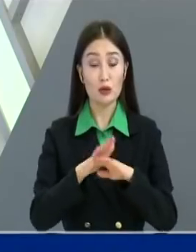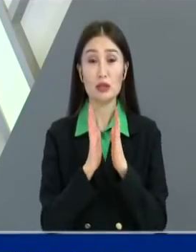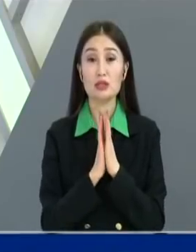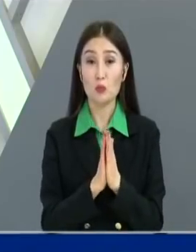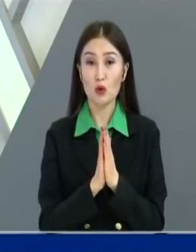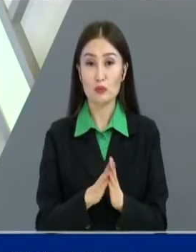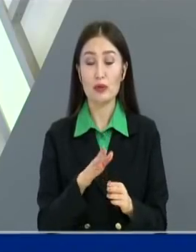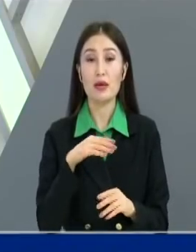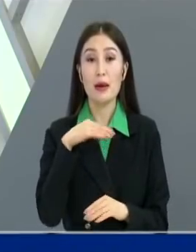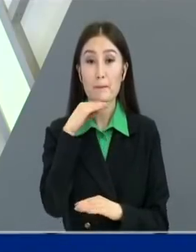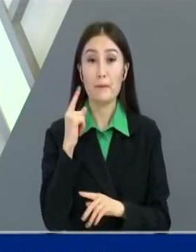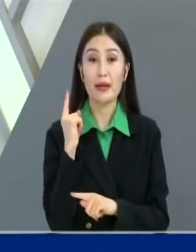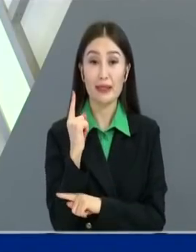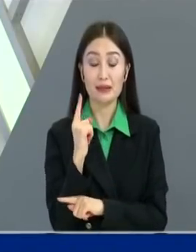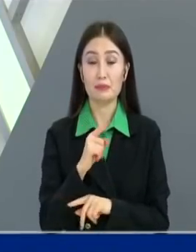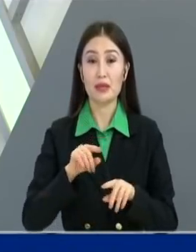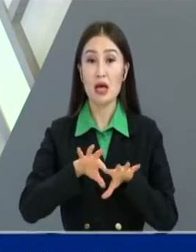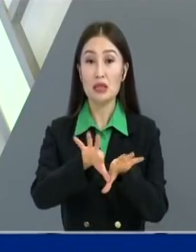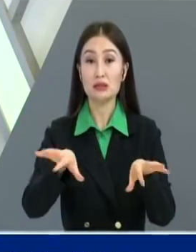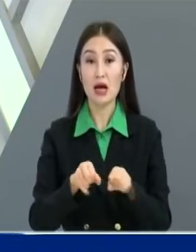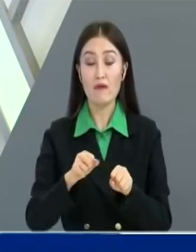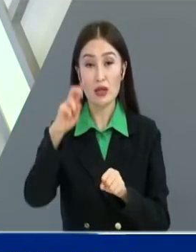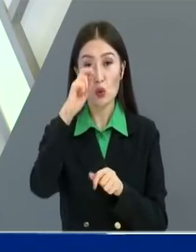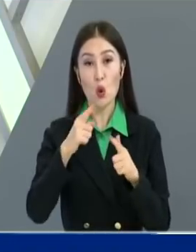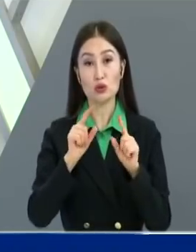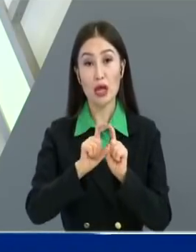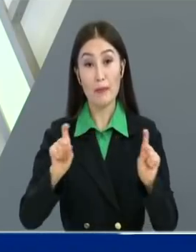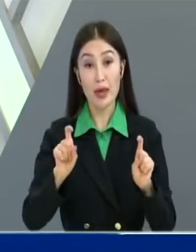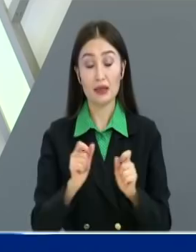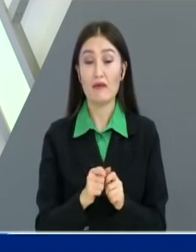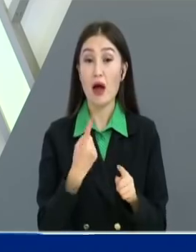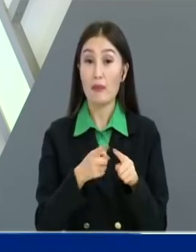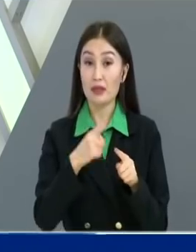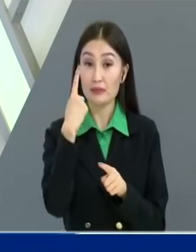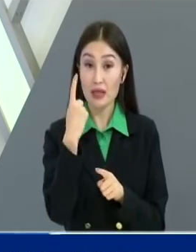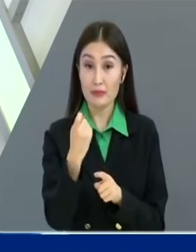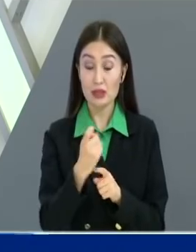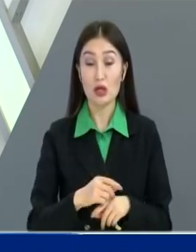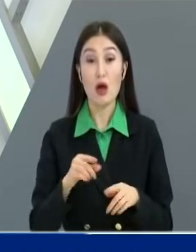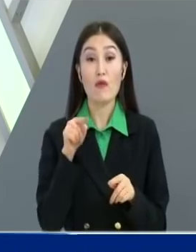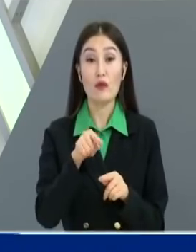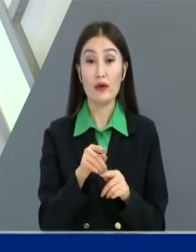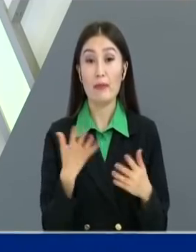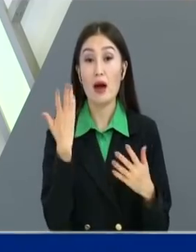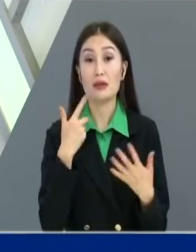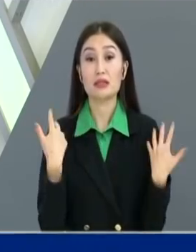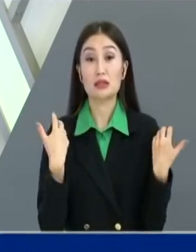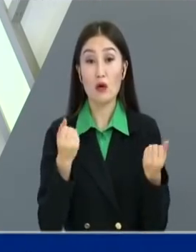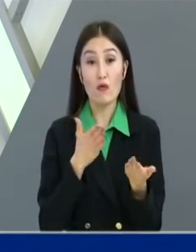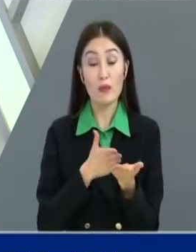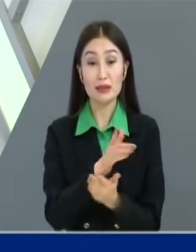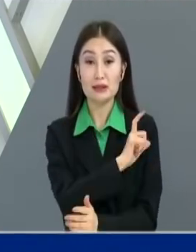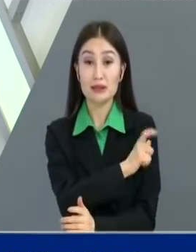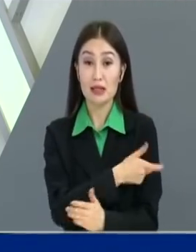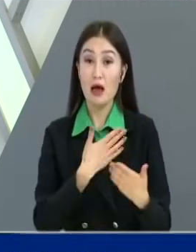просьбой прекратить рейдерские захваты гособъектов. Об этом сообщили ведомстве. В то время, когда здоровые политические